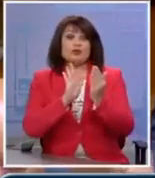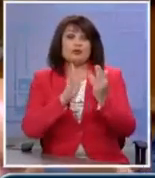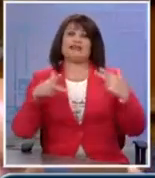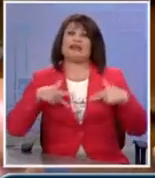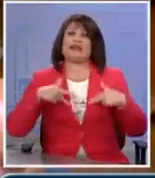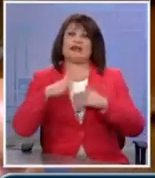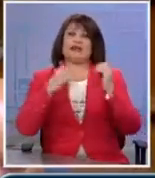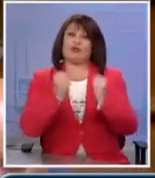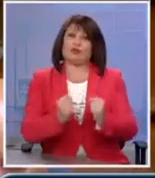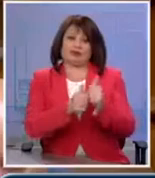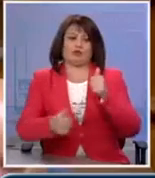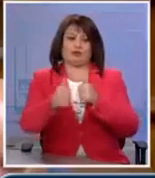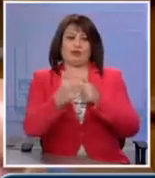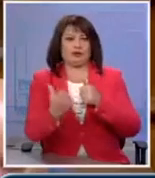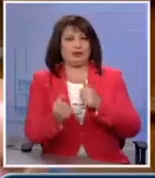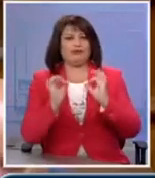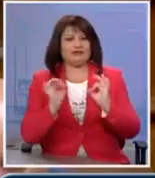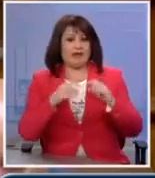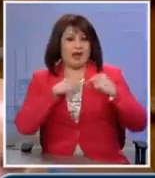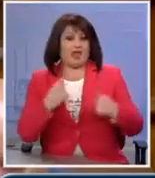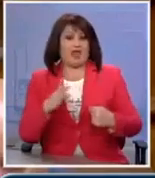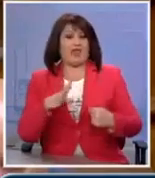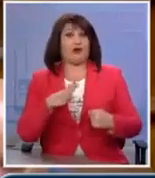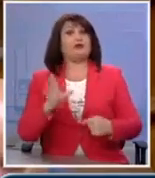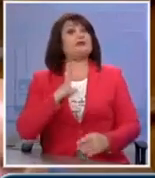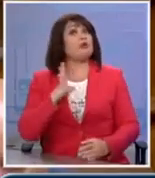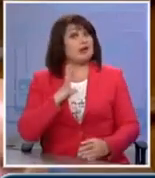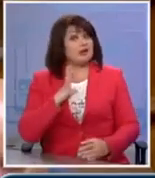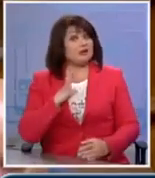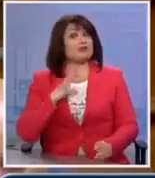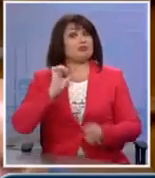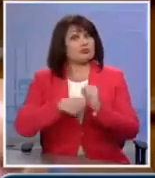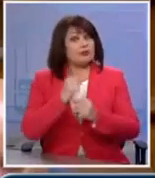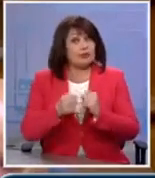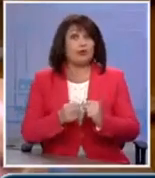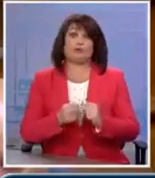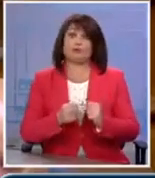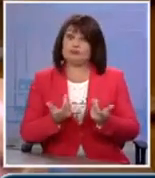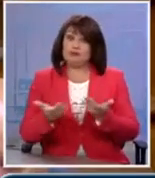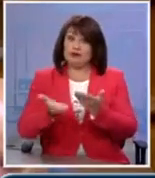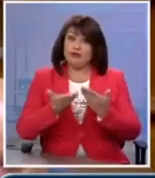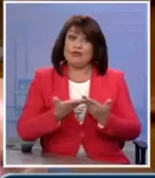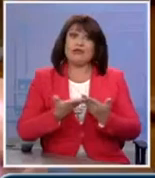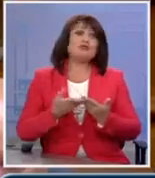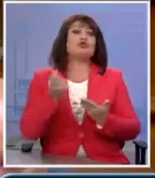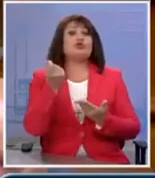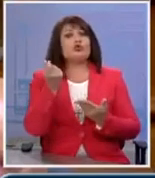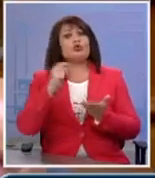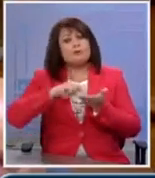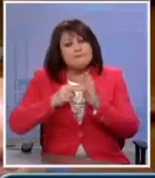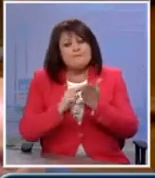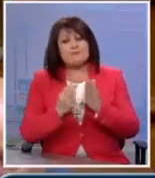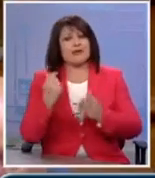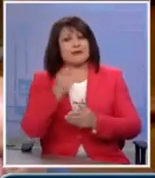δομές πρωτίστως, αλλά και η εθελοντική δράση των πολιτών, η προσπάθεια να δώσουν βοήθεια από το υστέρημά τους, την αλληλεγγύη τους,